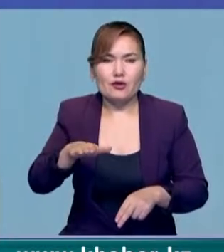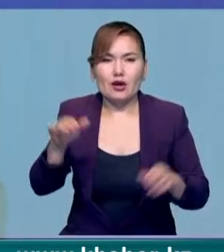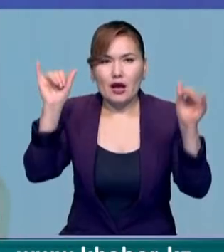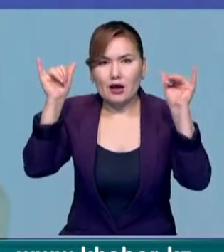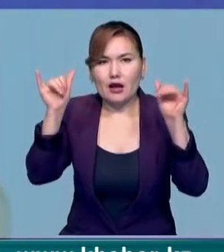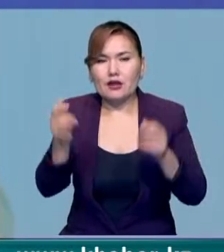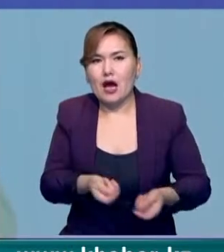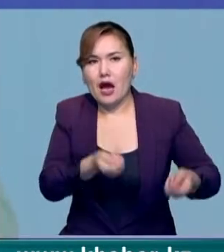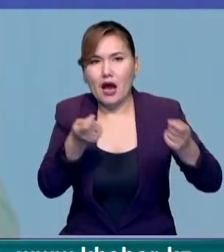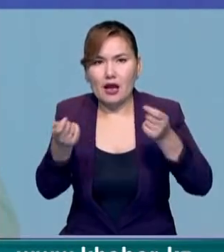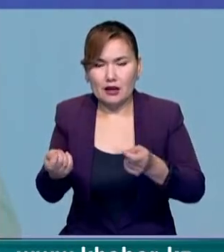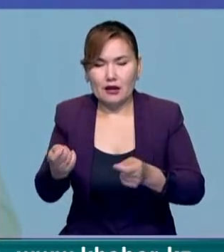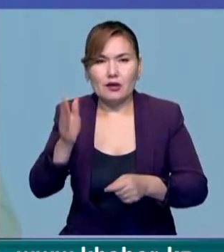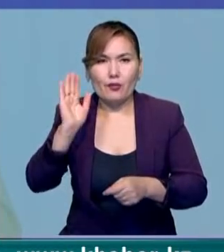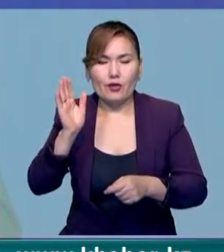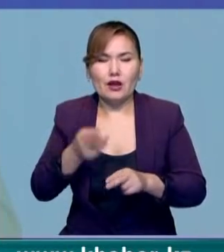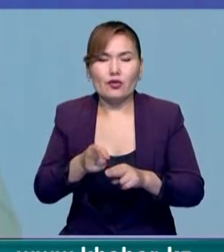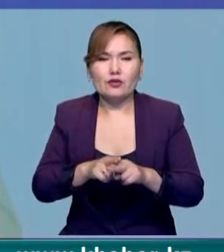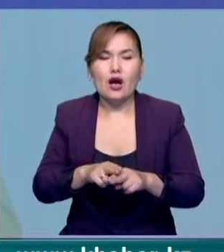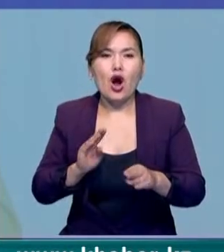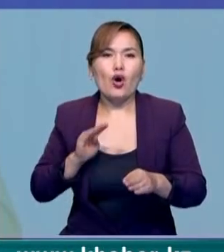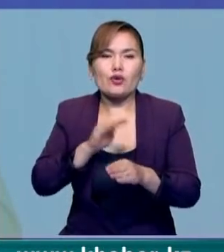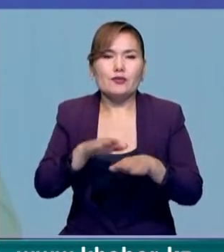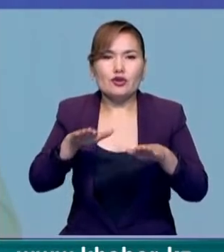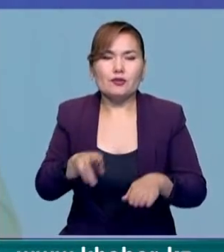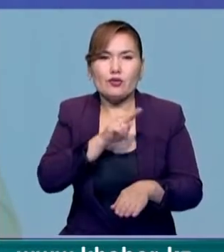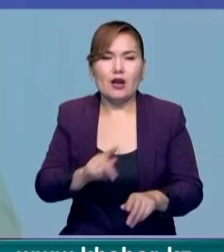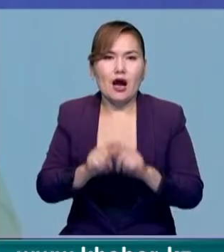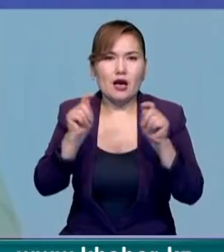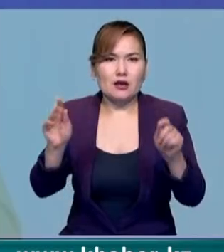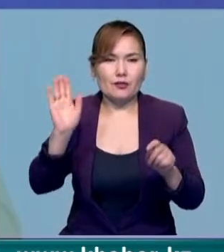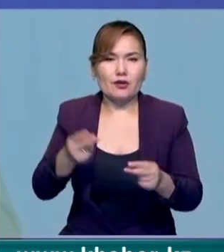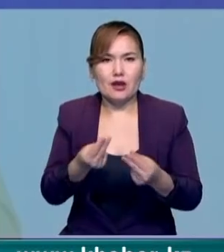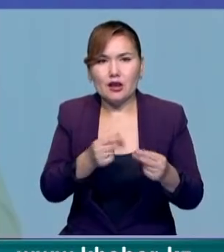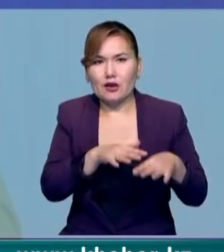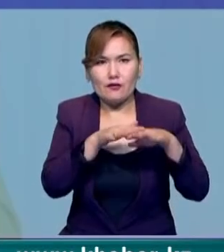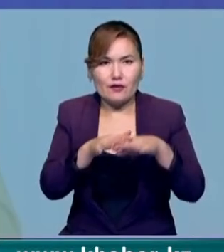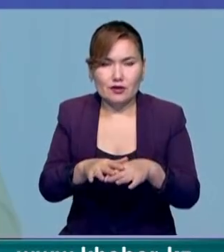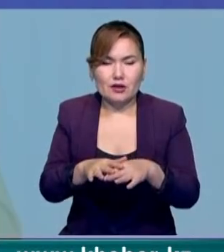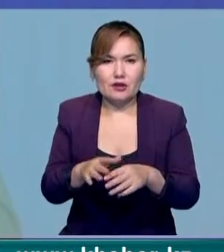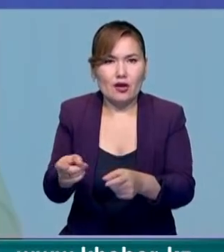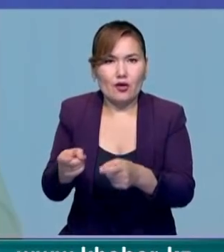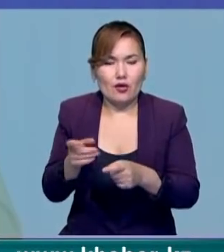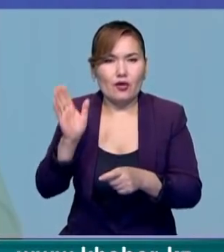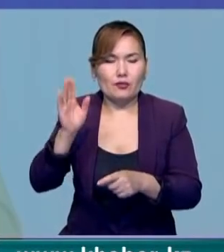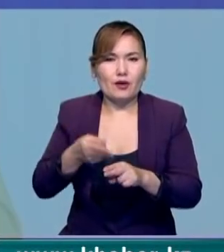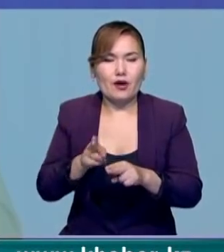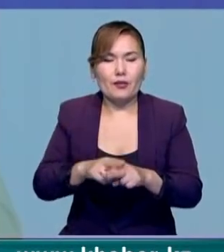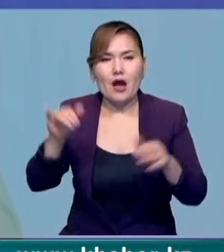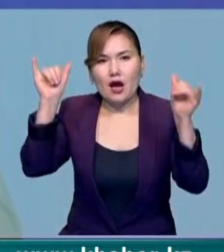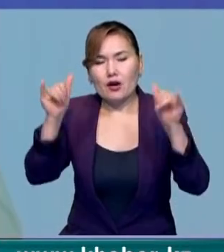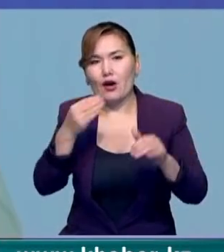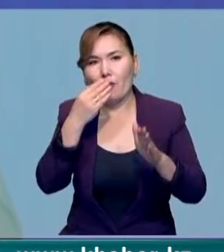асуы қосымша бізге жұмыс орындарын ашады, инвестиция болып есептеледі. Сонымен қатар жаңағы кормовой базамызды, жем